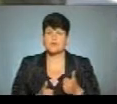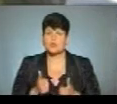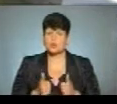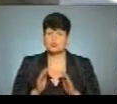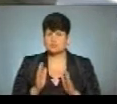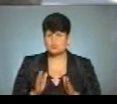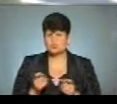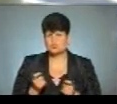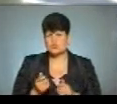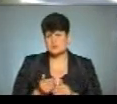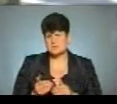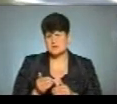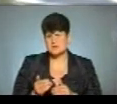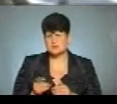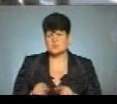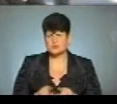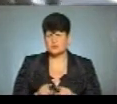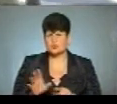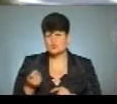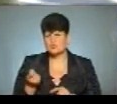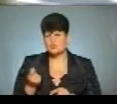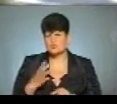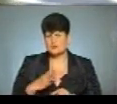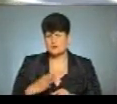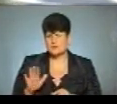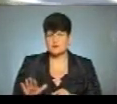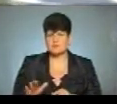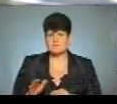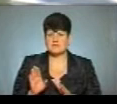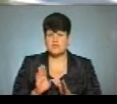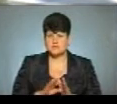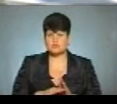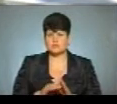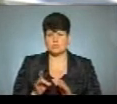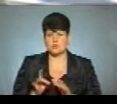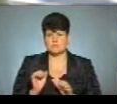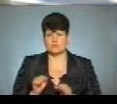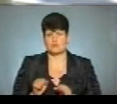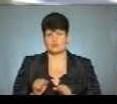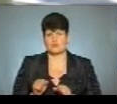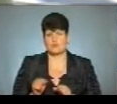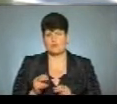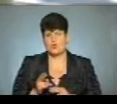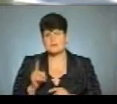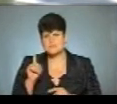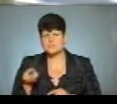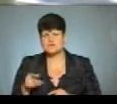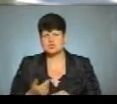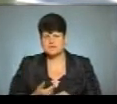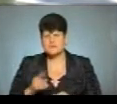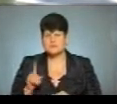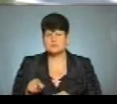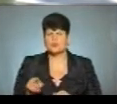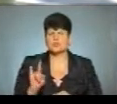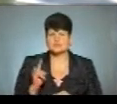Конкурс буде нехай трошки пізніше, але все одно ще потерпи. Ну, в гіршому разі можуть погрожувати, ми знаємо, де ти живеш, знаємо, де твоя дитина